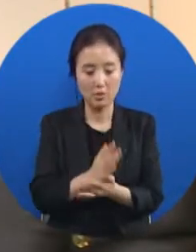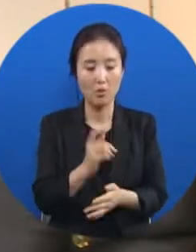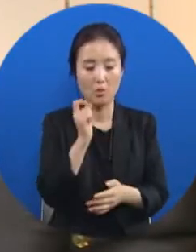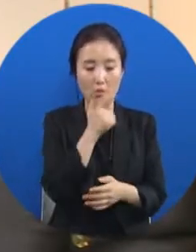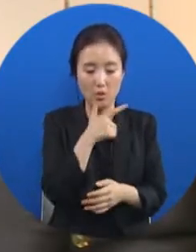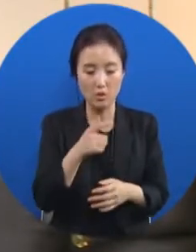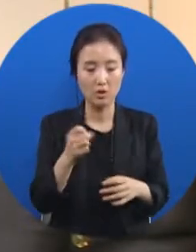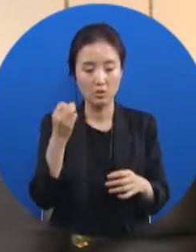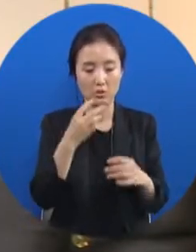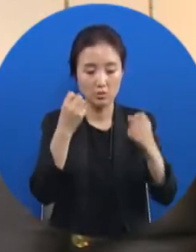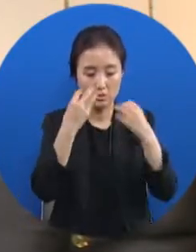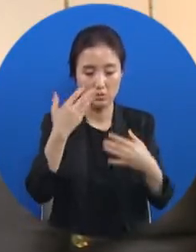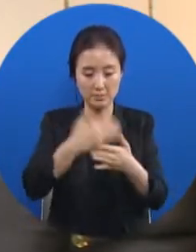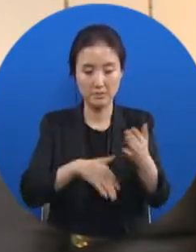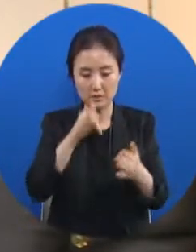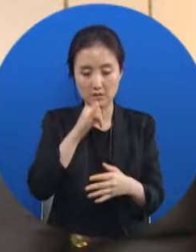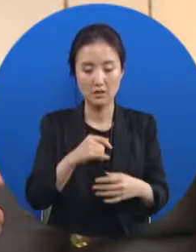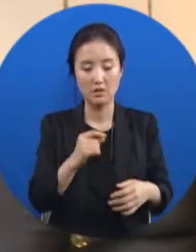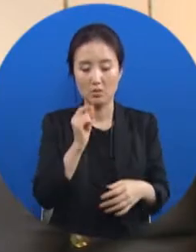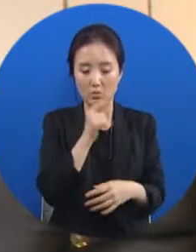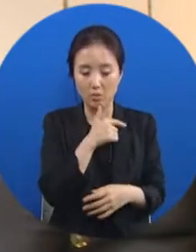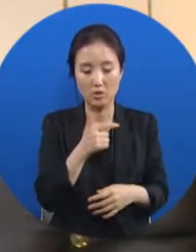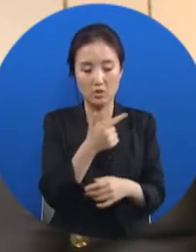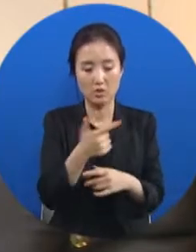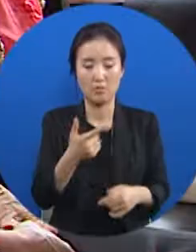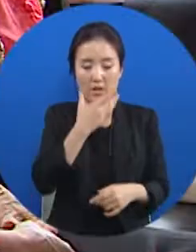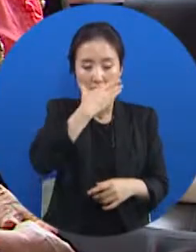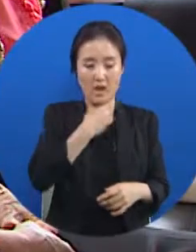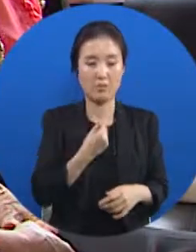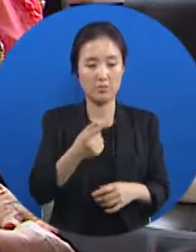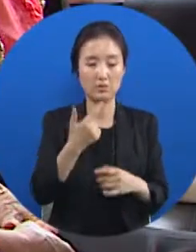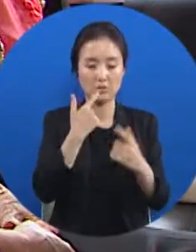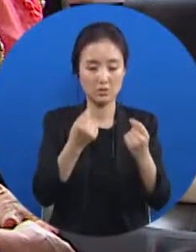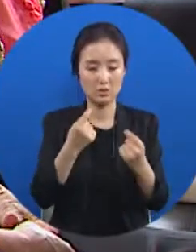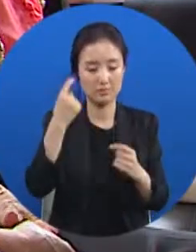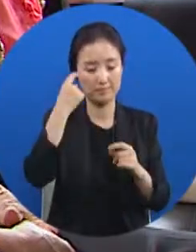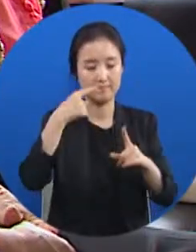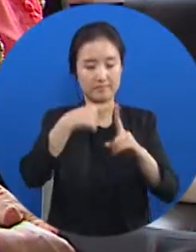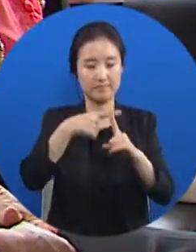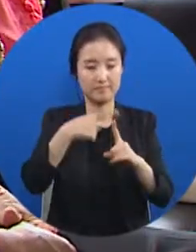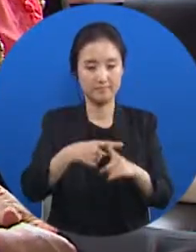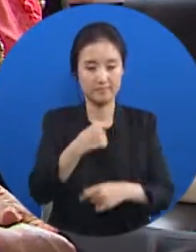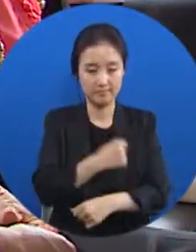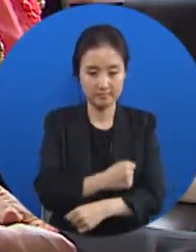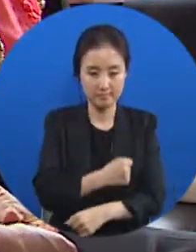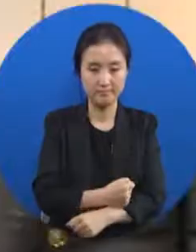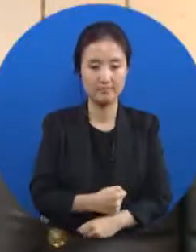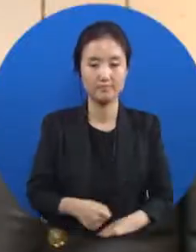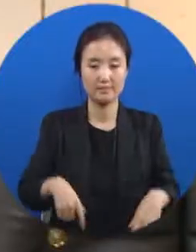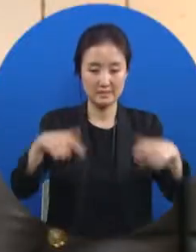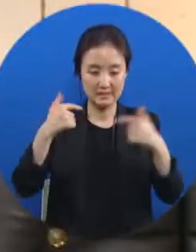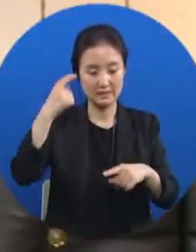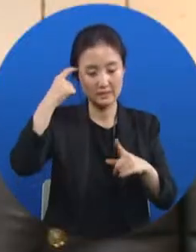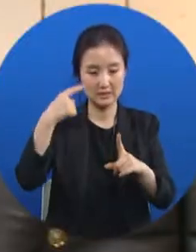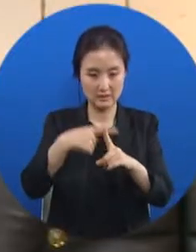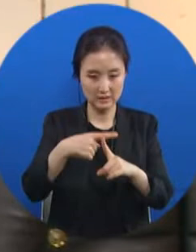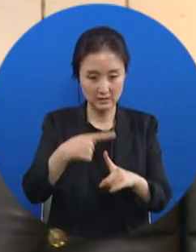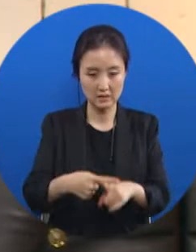월요일 새로운 시작? 나 너무너무 행복해. 그래서 여러분들 너무너무 행복한 하루 보내시고요. 늘